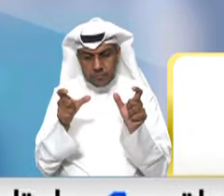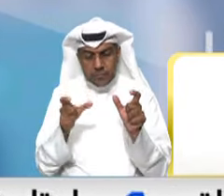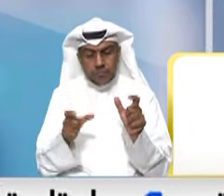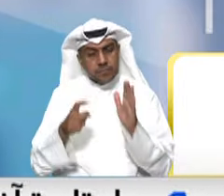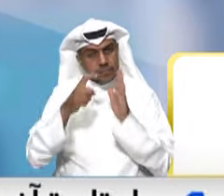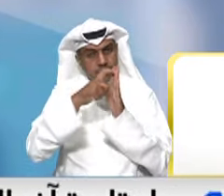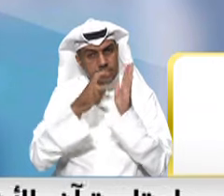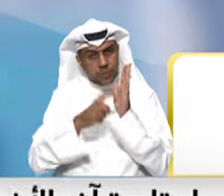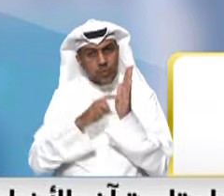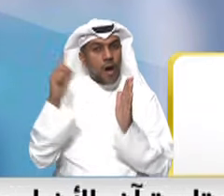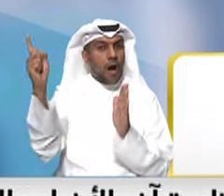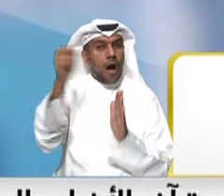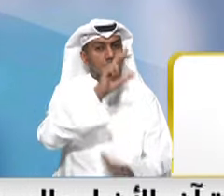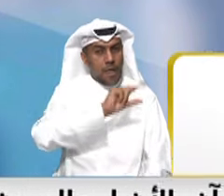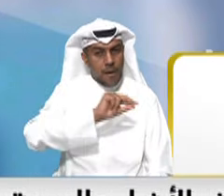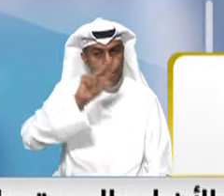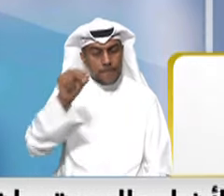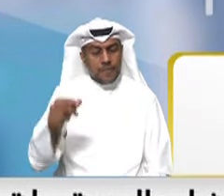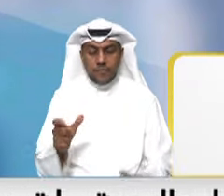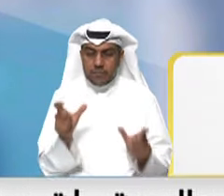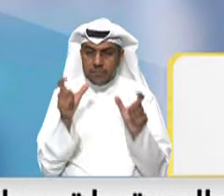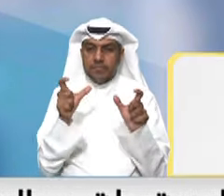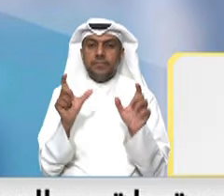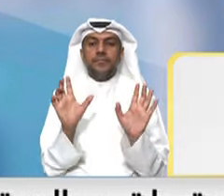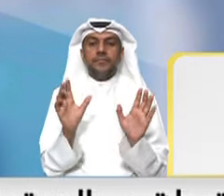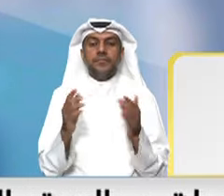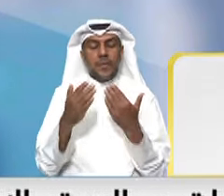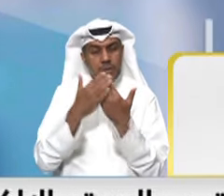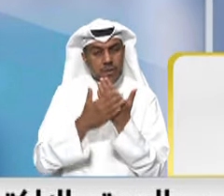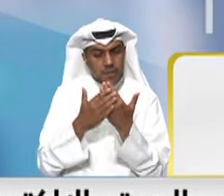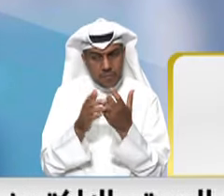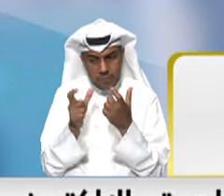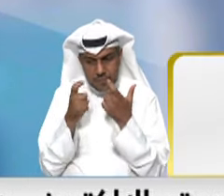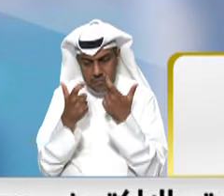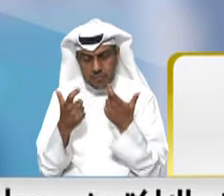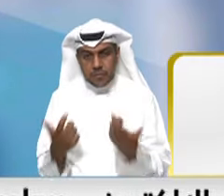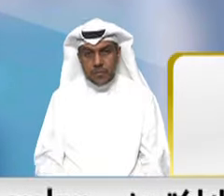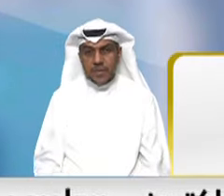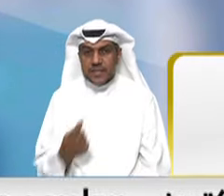فيها اتفاقية الأمم المتحدة لقانون البحار لعام